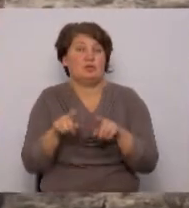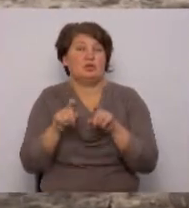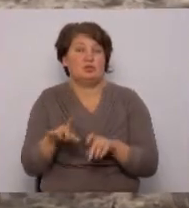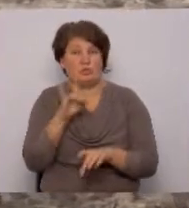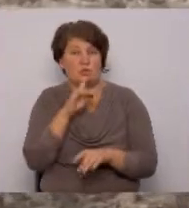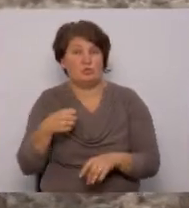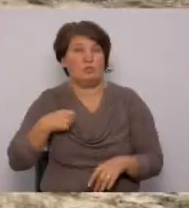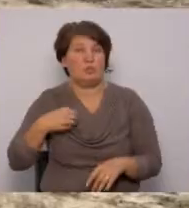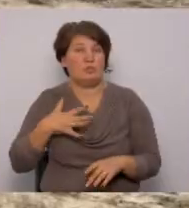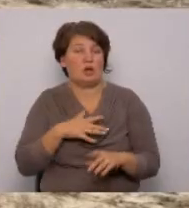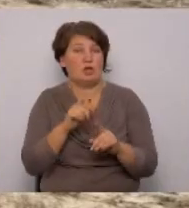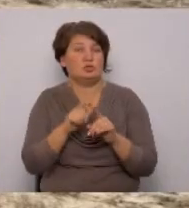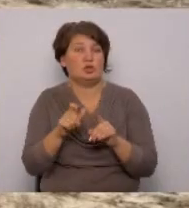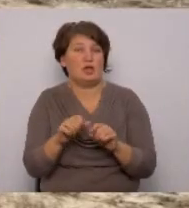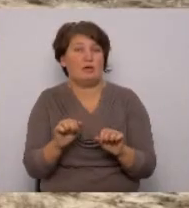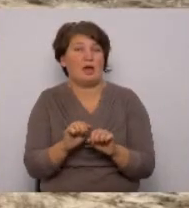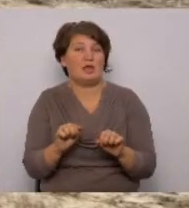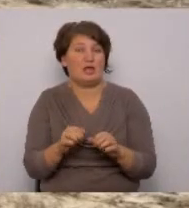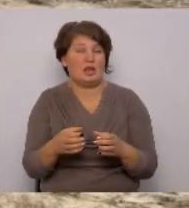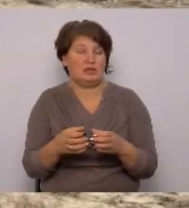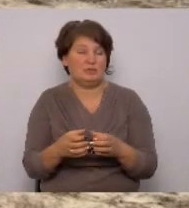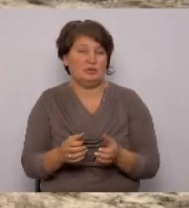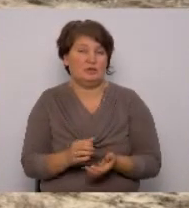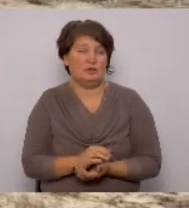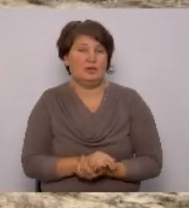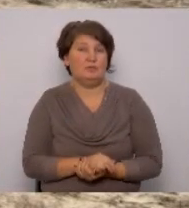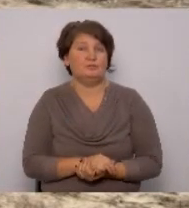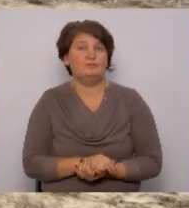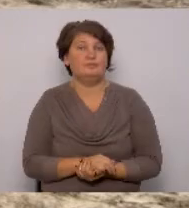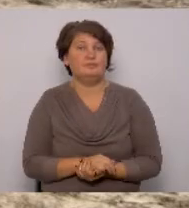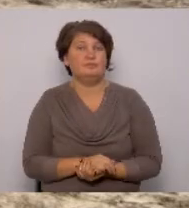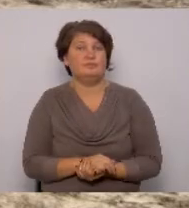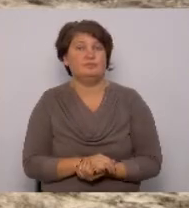пораження осколками гранати. Гранатами вогонь!